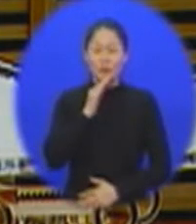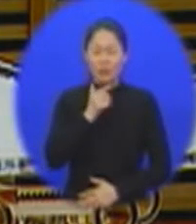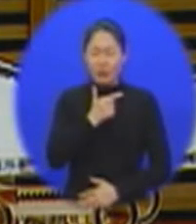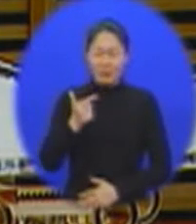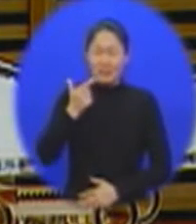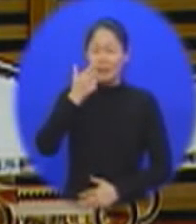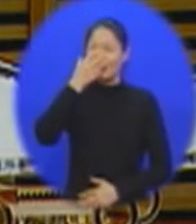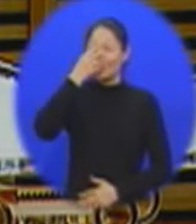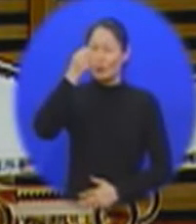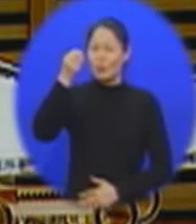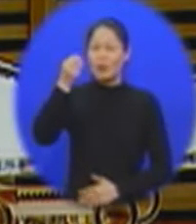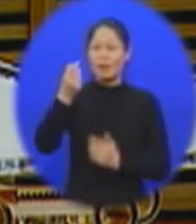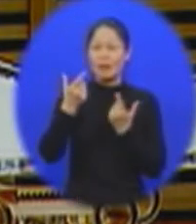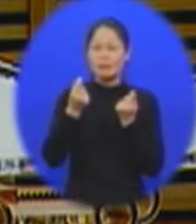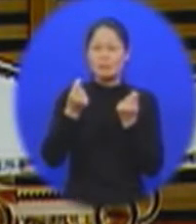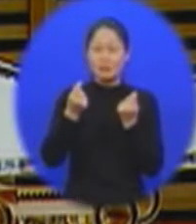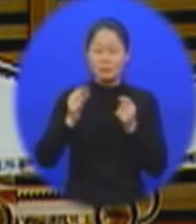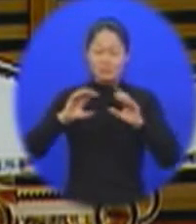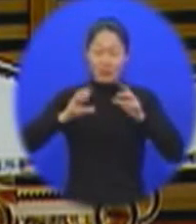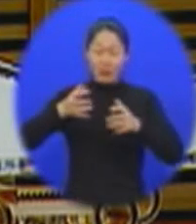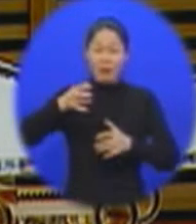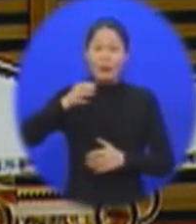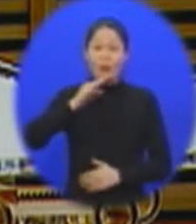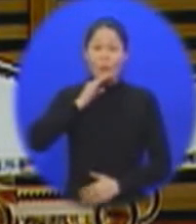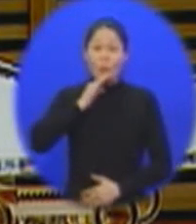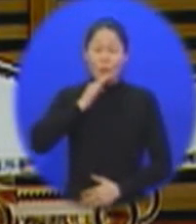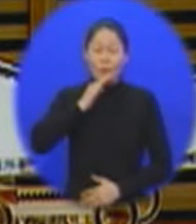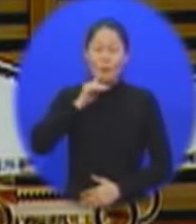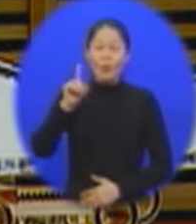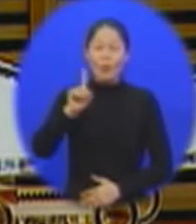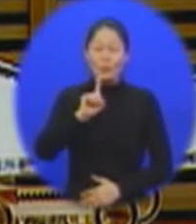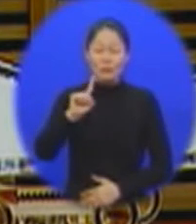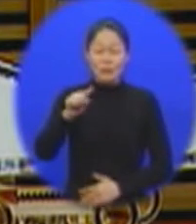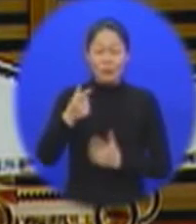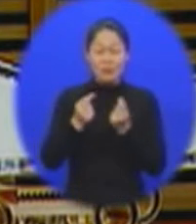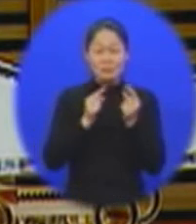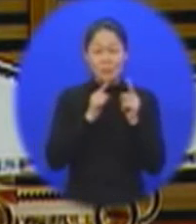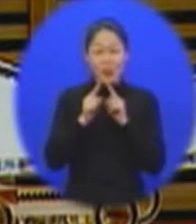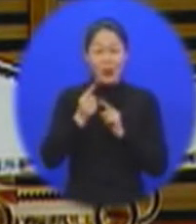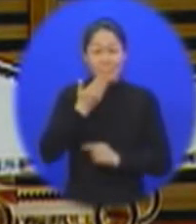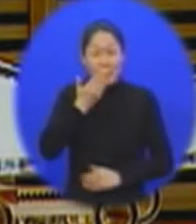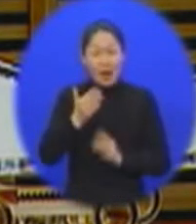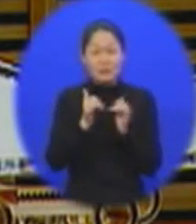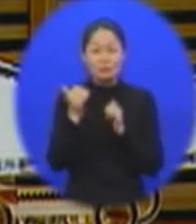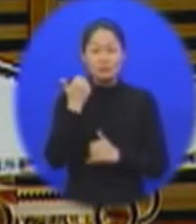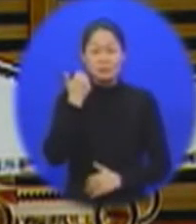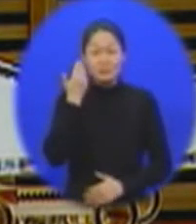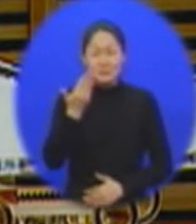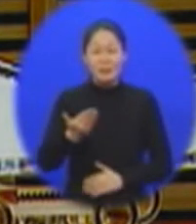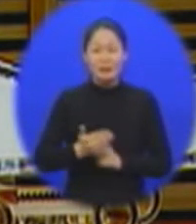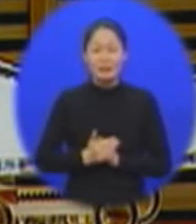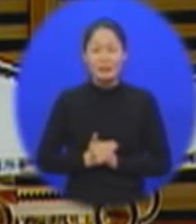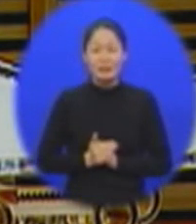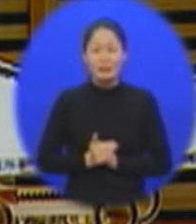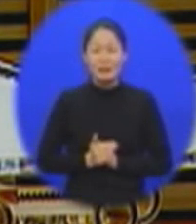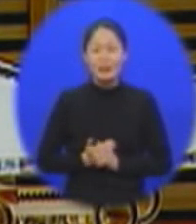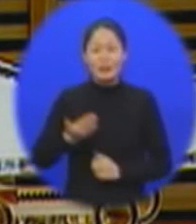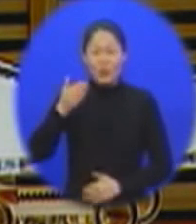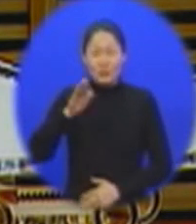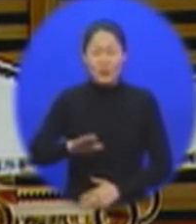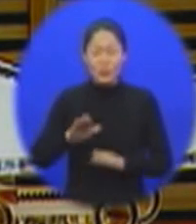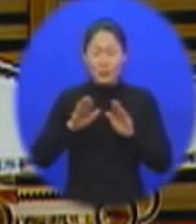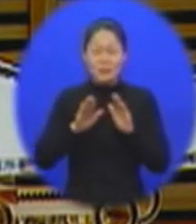잖아요 세상에 사람으로서 이런 말을 할 수 있는 사람이 누가 있겠습니까 그런데